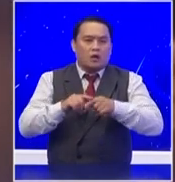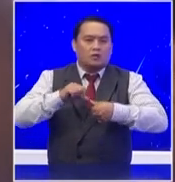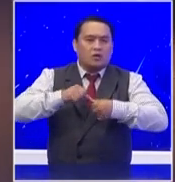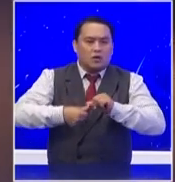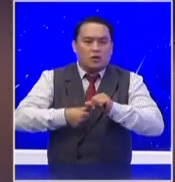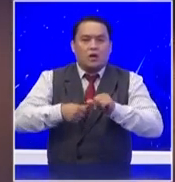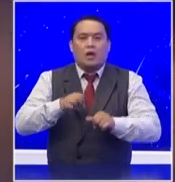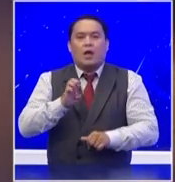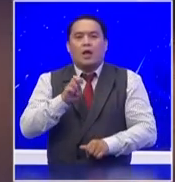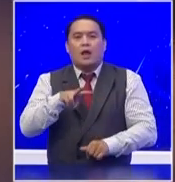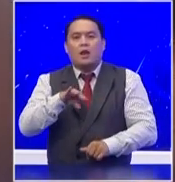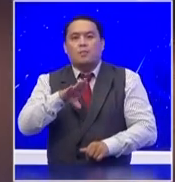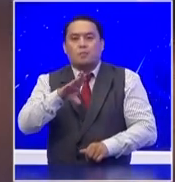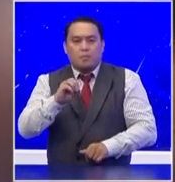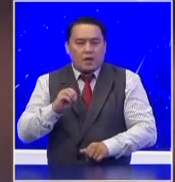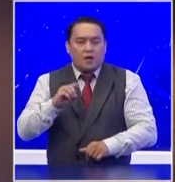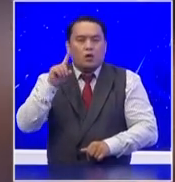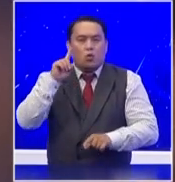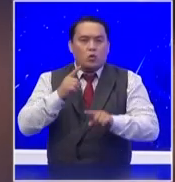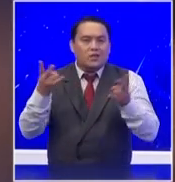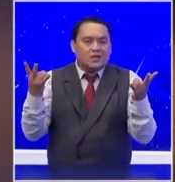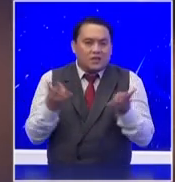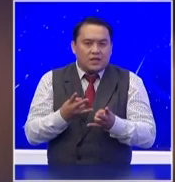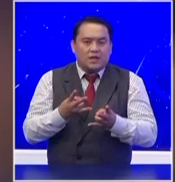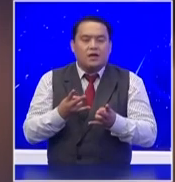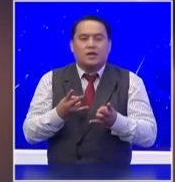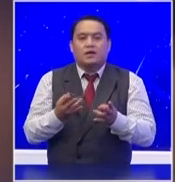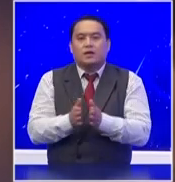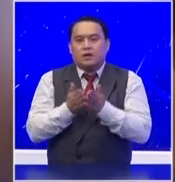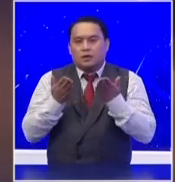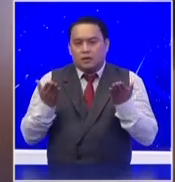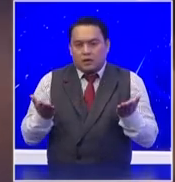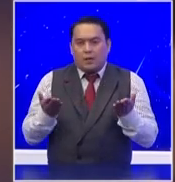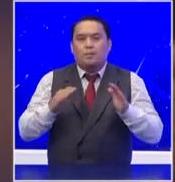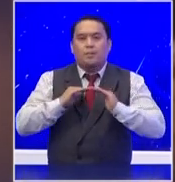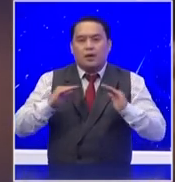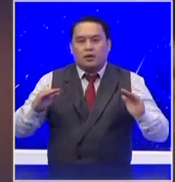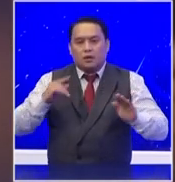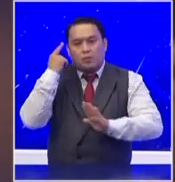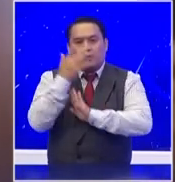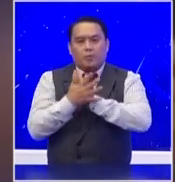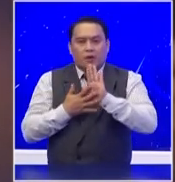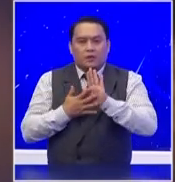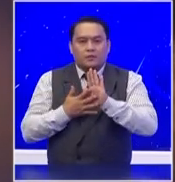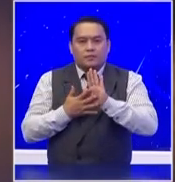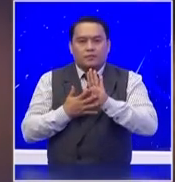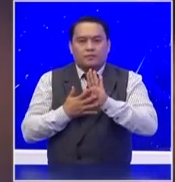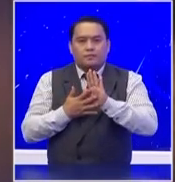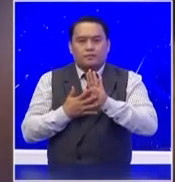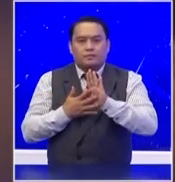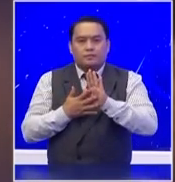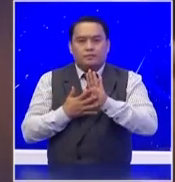әліп таяқ деп білмейтін қазақтың бүкіл ұлттық болмысына сіңісті атауды. Бұл бұған байланысты сізден жауап күтейін деп отырған жоқпыз, сіздің не айтатыныңыз